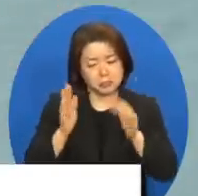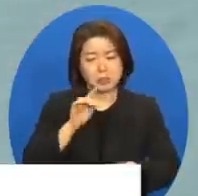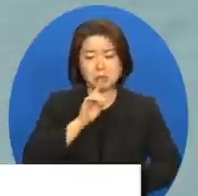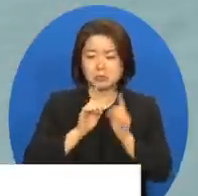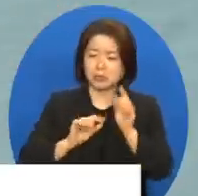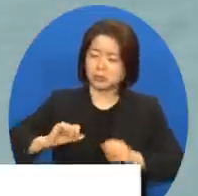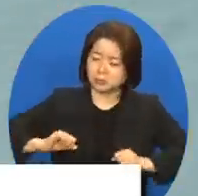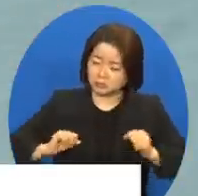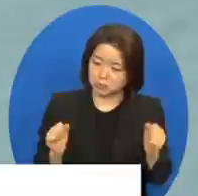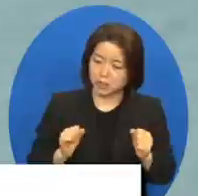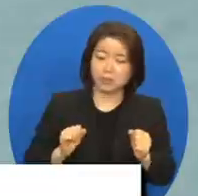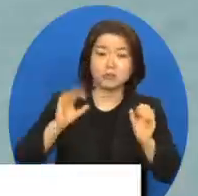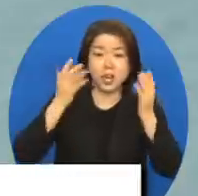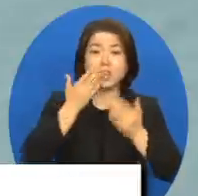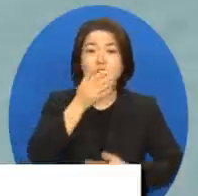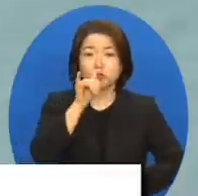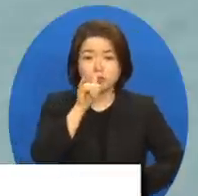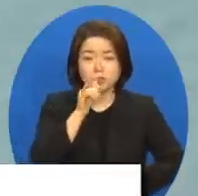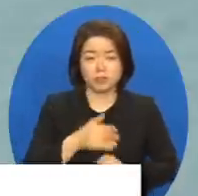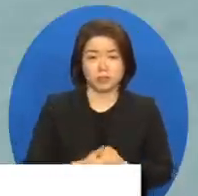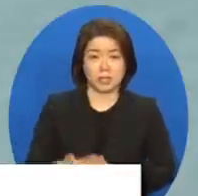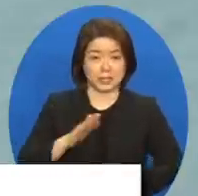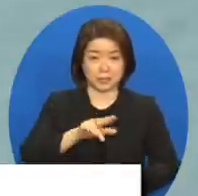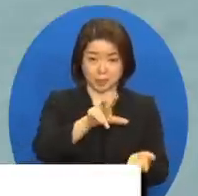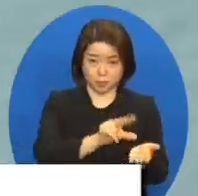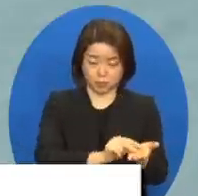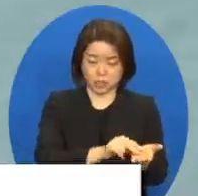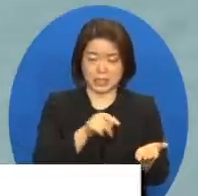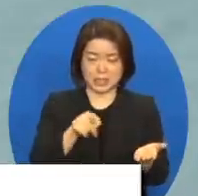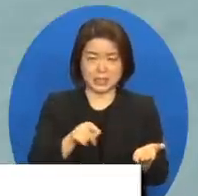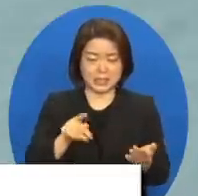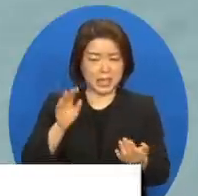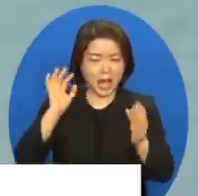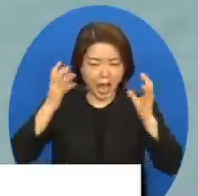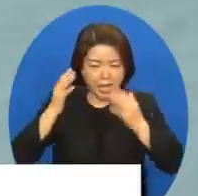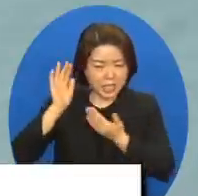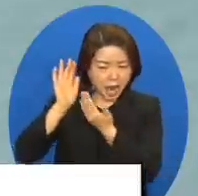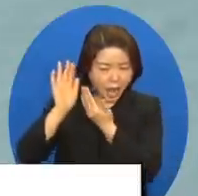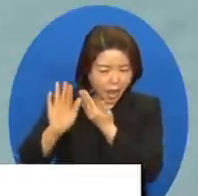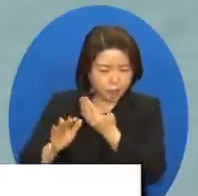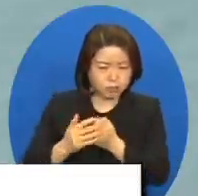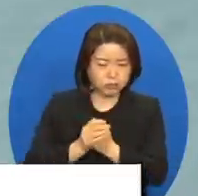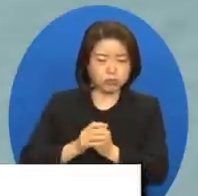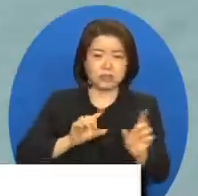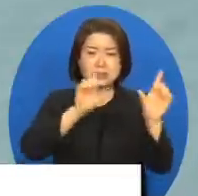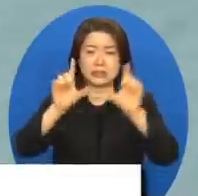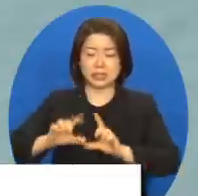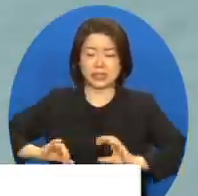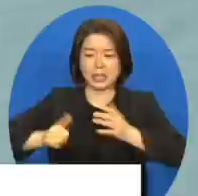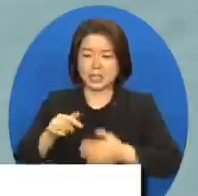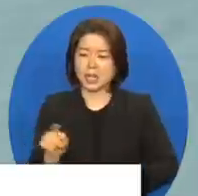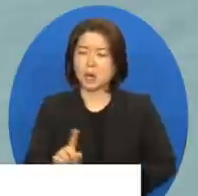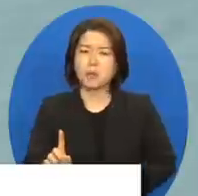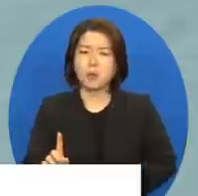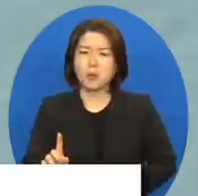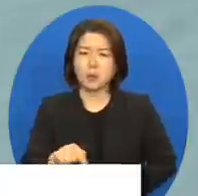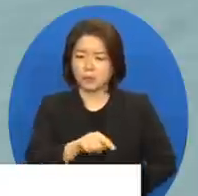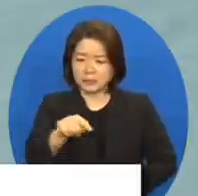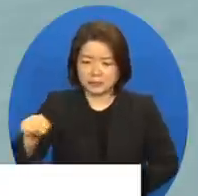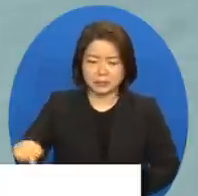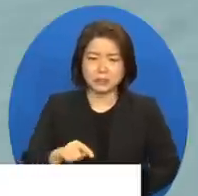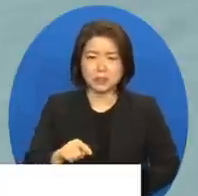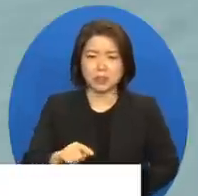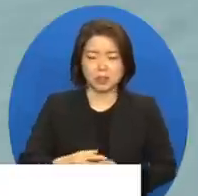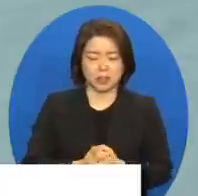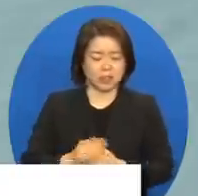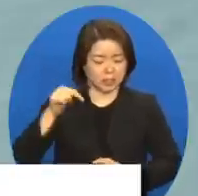듣는 아이들일 수도 있습니다. 문제는 이 아이들이 앞으로 살아갈 세상이 어떤 세상인가 하는 겁니다. 다음